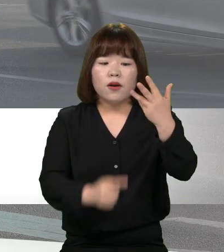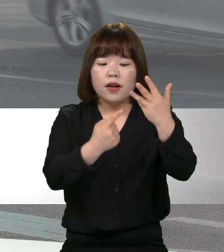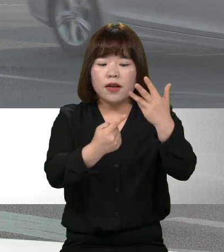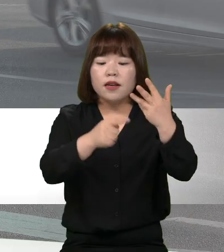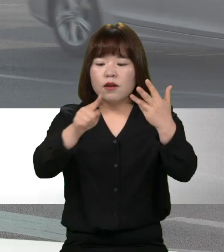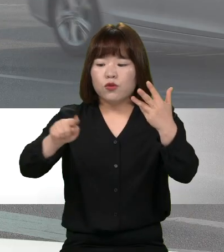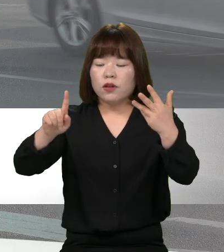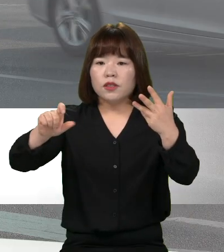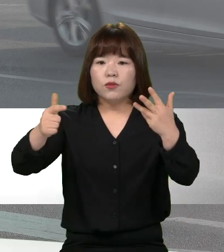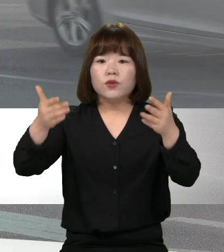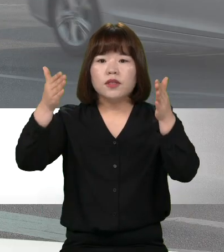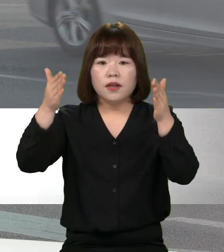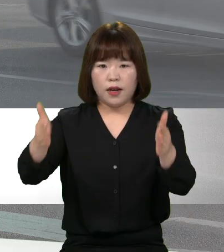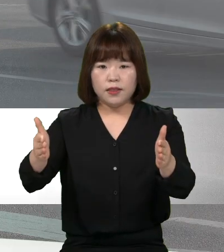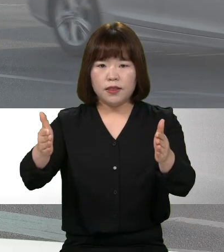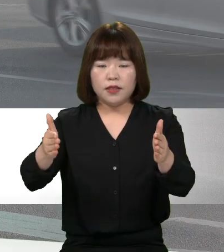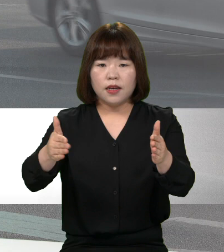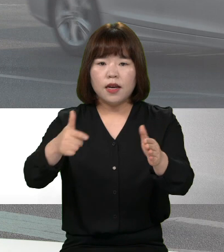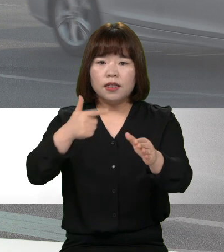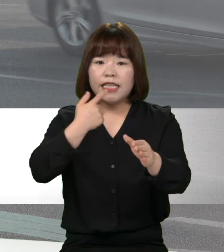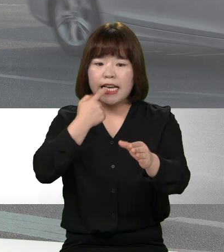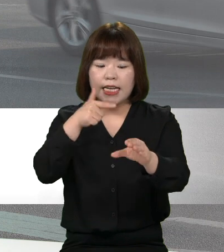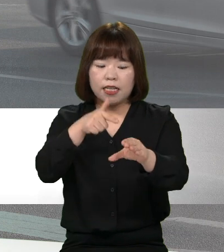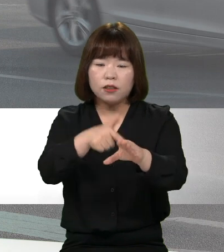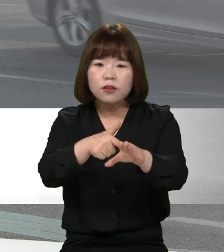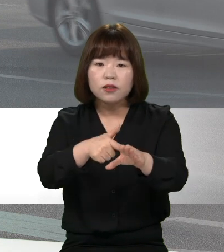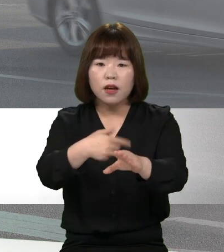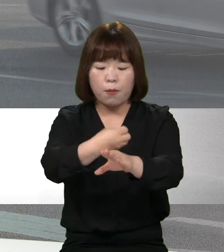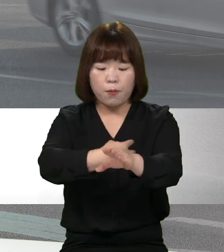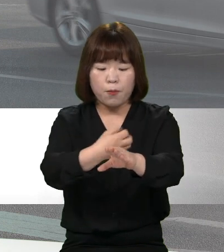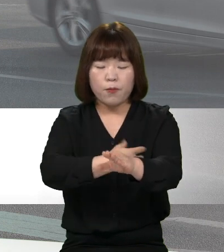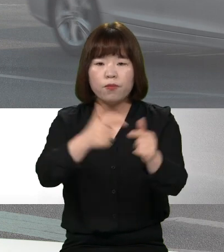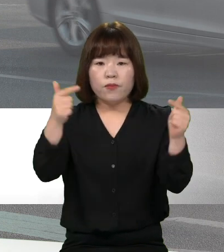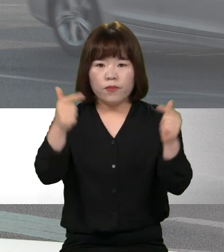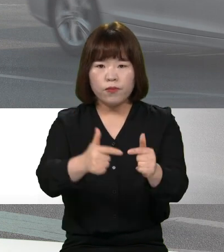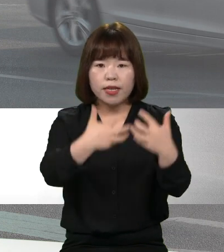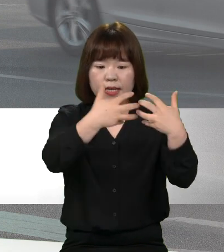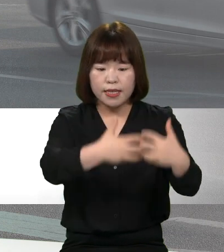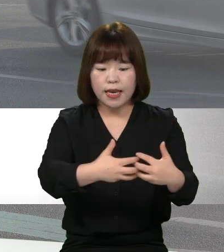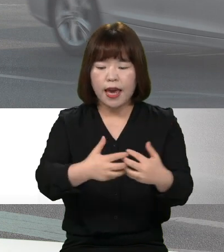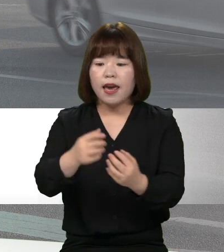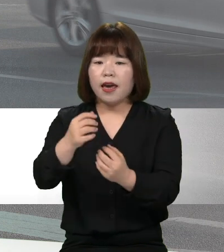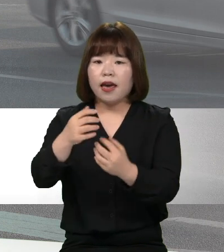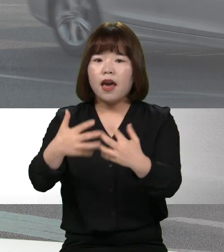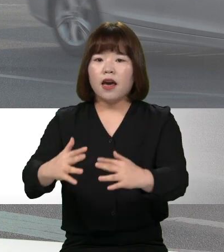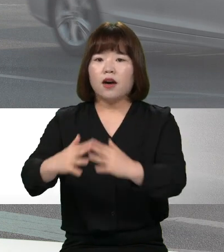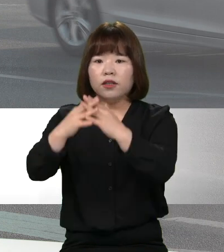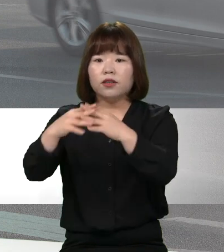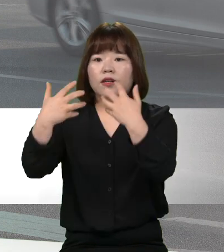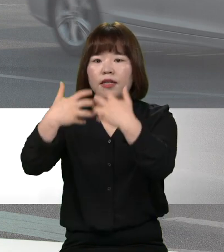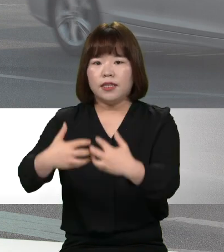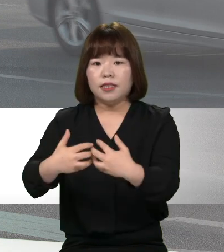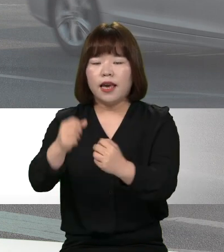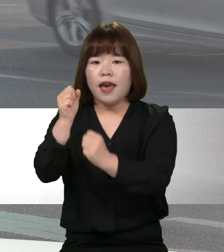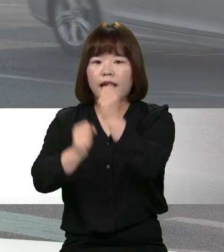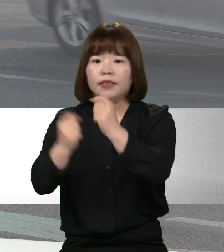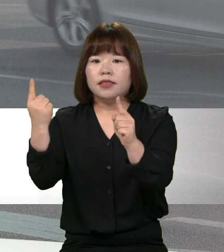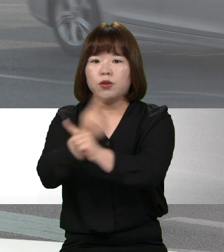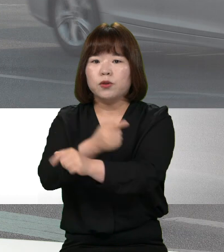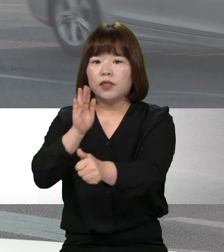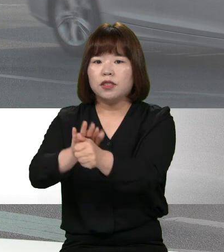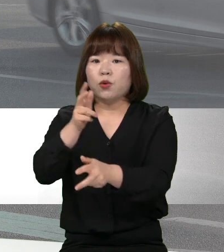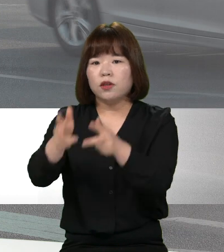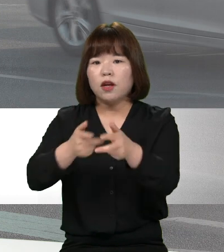내 펑 쉬는 8월 1일부터 16일까지 운행 경유차 매연저감장치 및 건설 기계 엔진 교체 지원사업 신청을